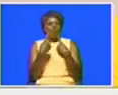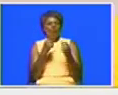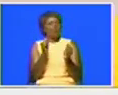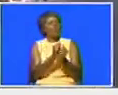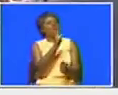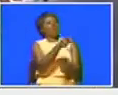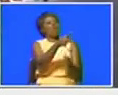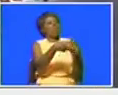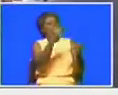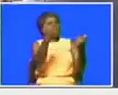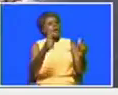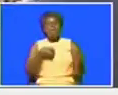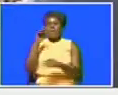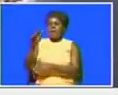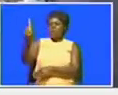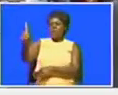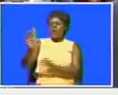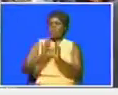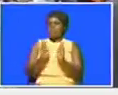na wewe. Mimi naomba kitu moja tu.